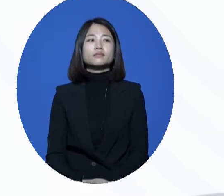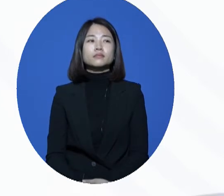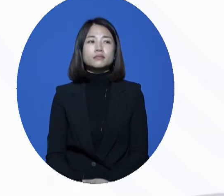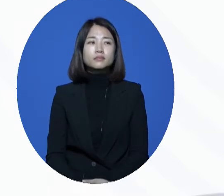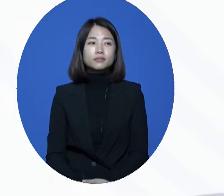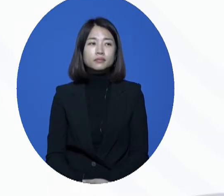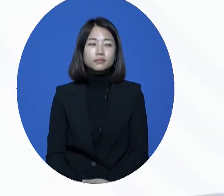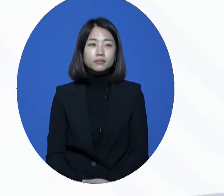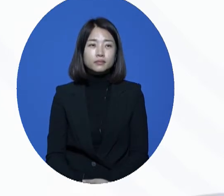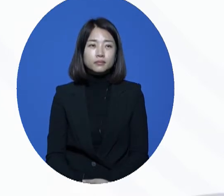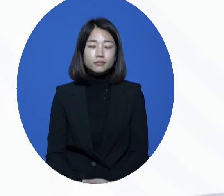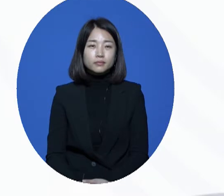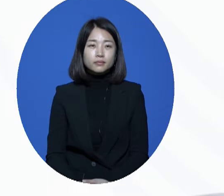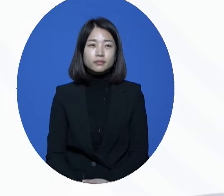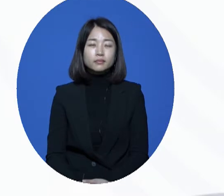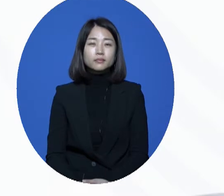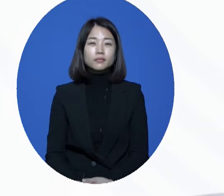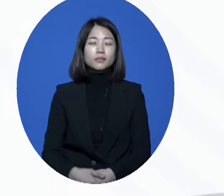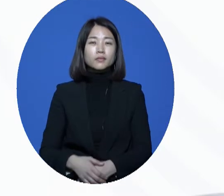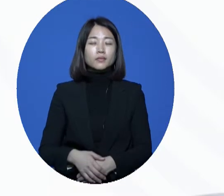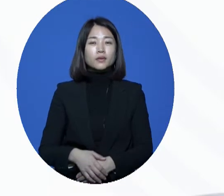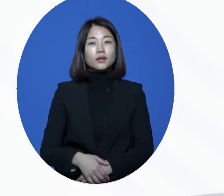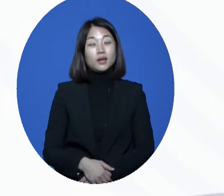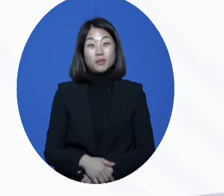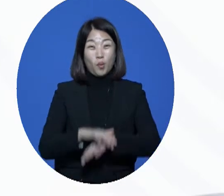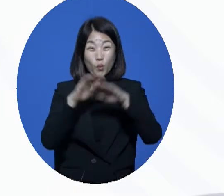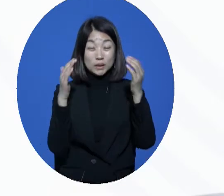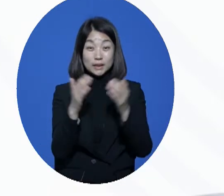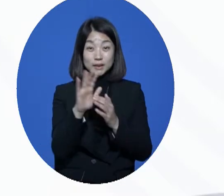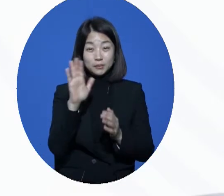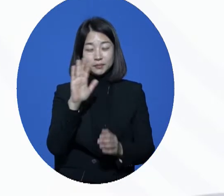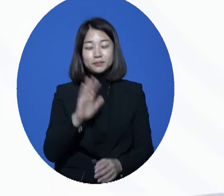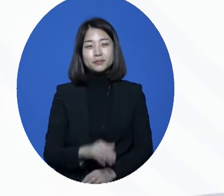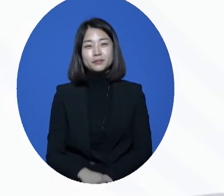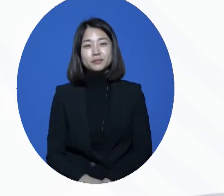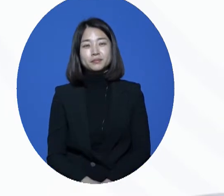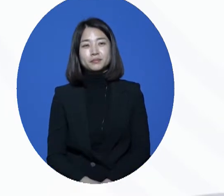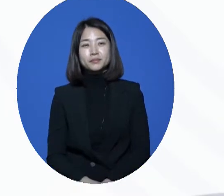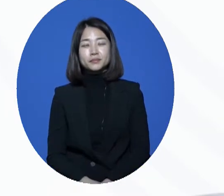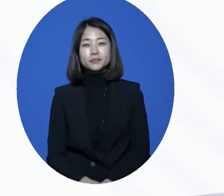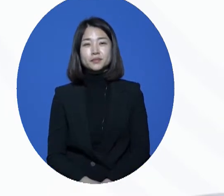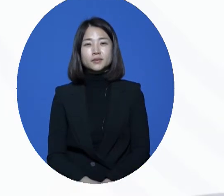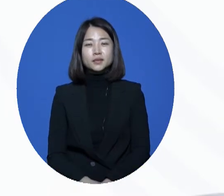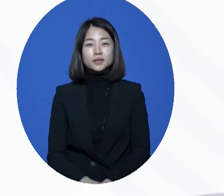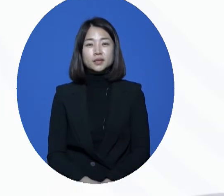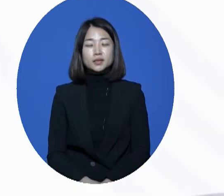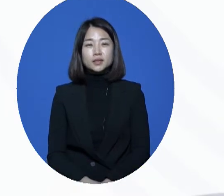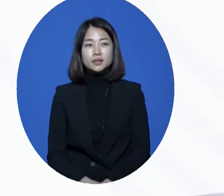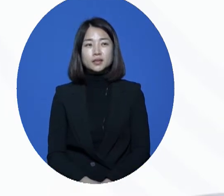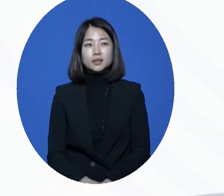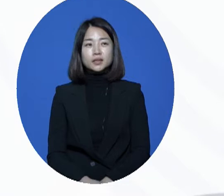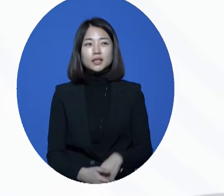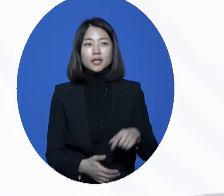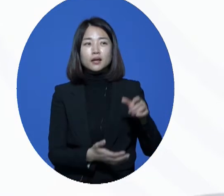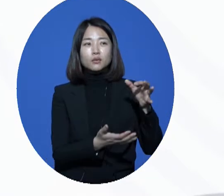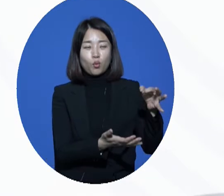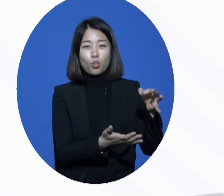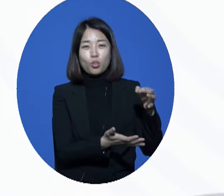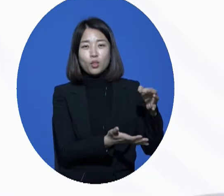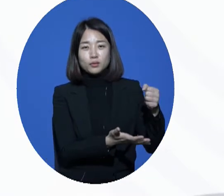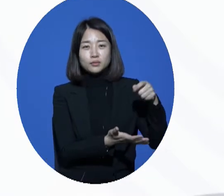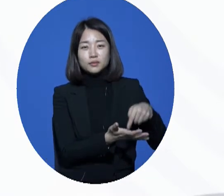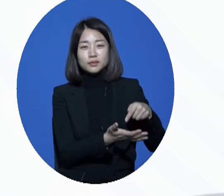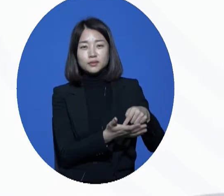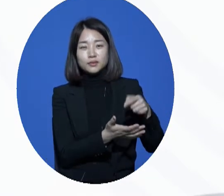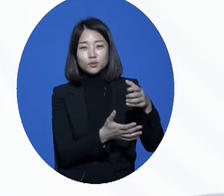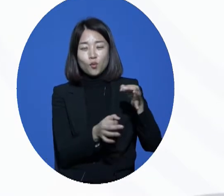대한 문제인데요. 모든 것은 아니겠습니다만 상당히 많은 부분이 자본주의적인 효율성의 원칙에 따라서